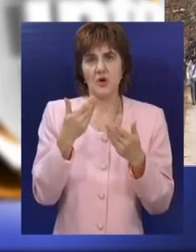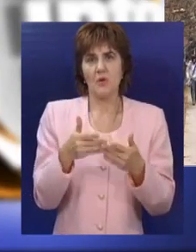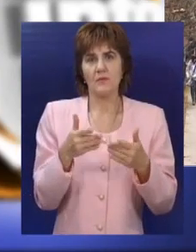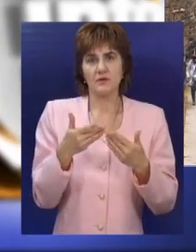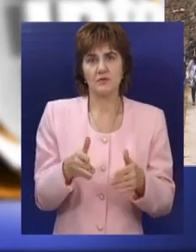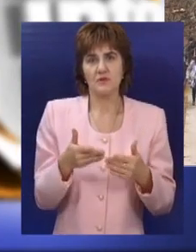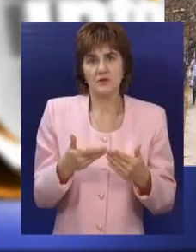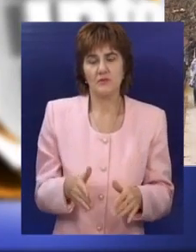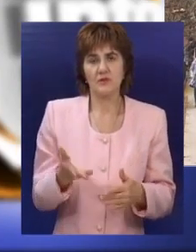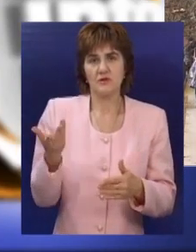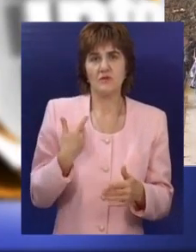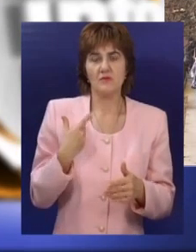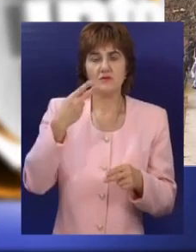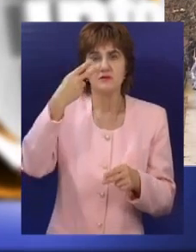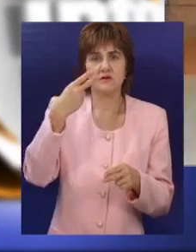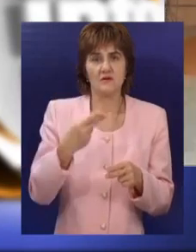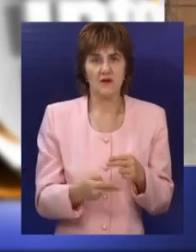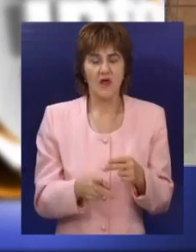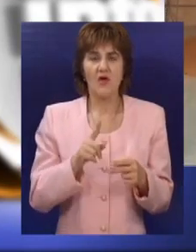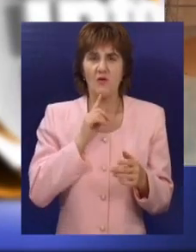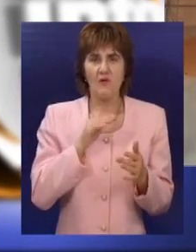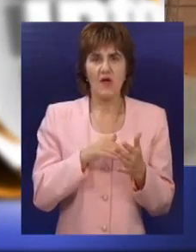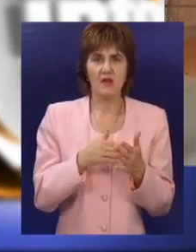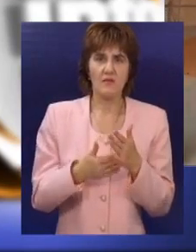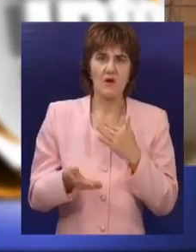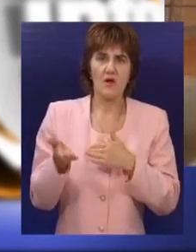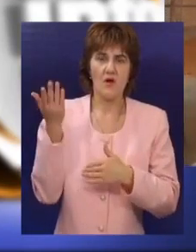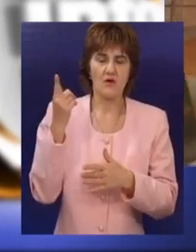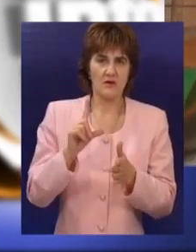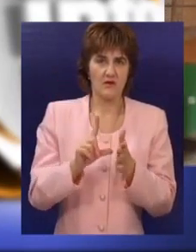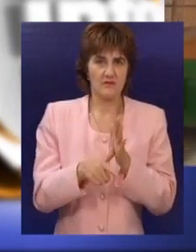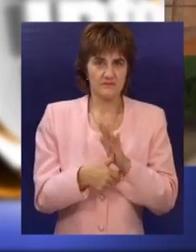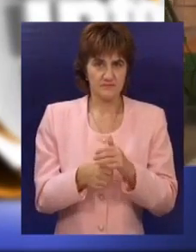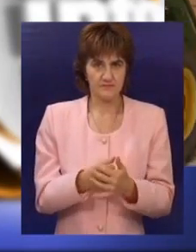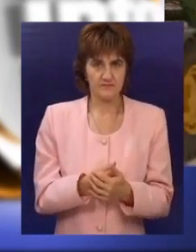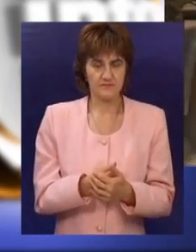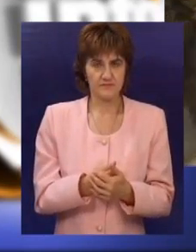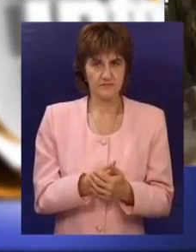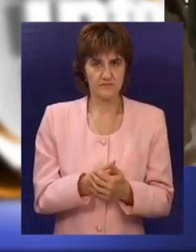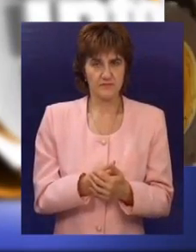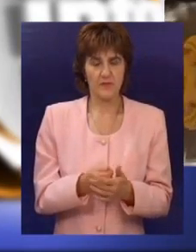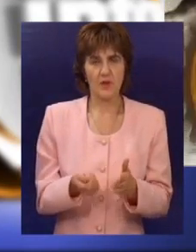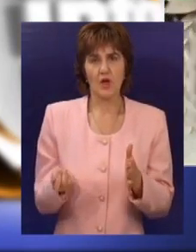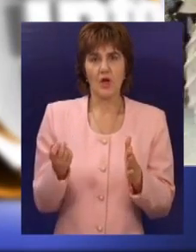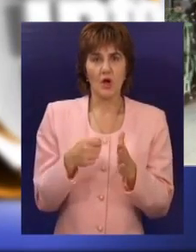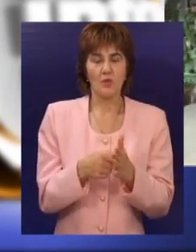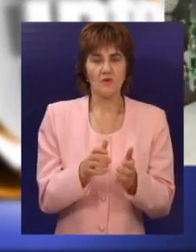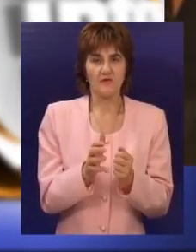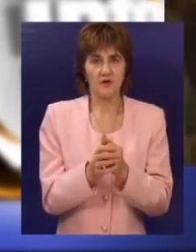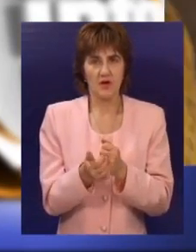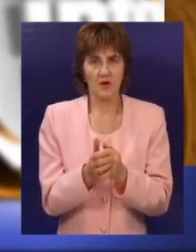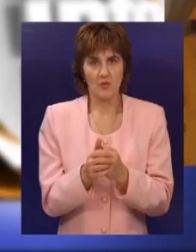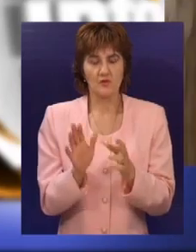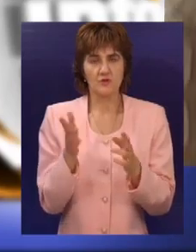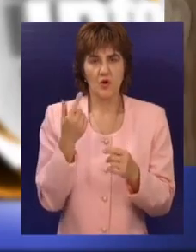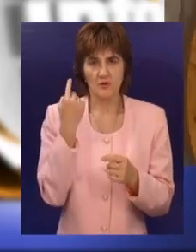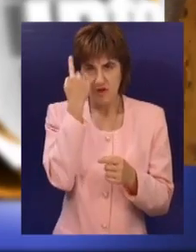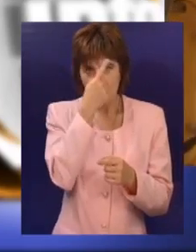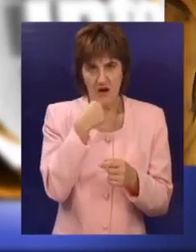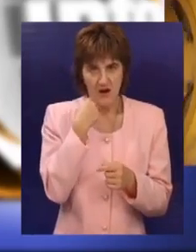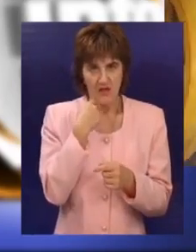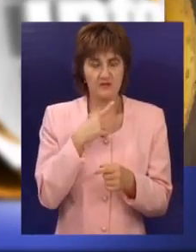gubi efekat koji je trebalo da se dobije. Kupovina merkantilnog kukuruza vrši se od fizičkih